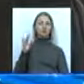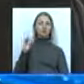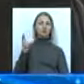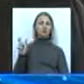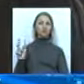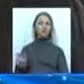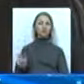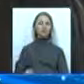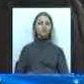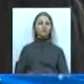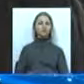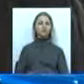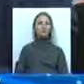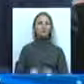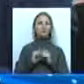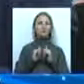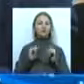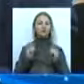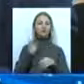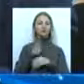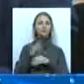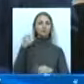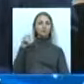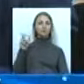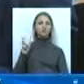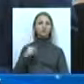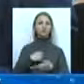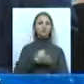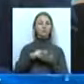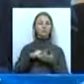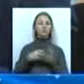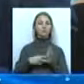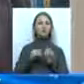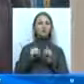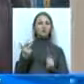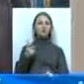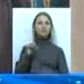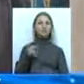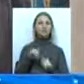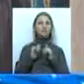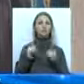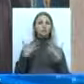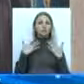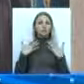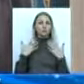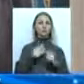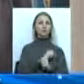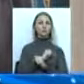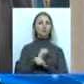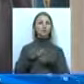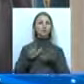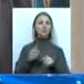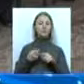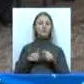Елбасының тапсырмасын жүзеге асыру аясында қолға алынған Шучебурабай курорттық аймағын дамытуға қатысты жобаның 2017-2019 жылдарға